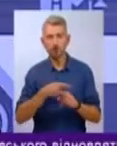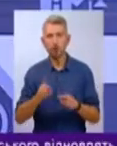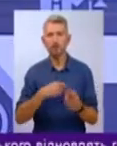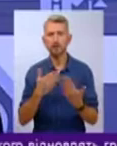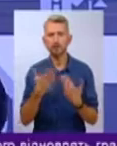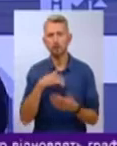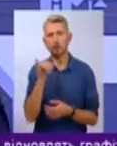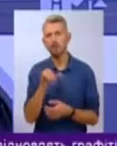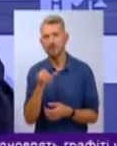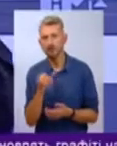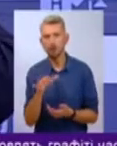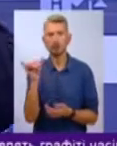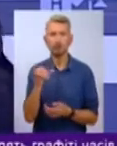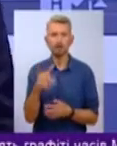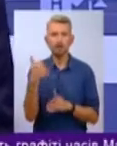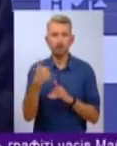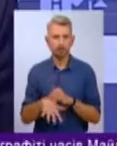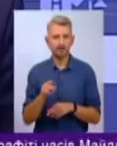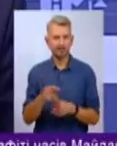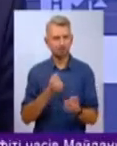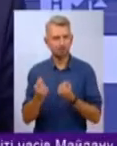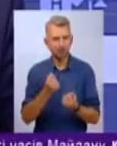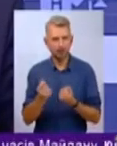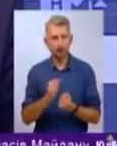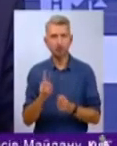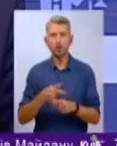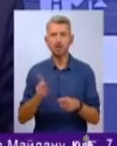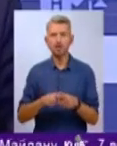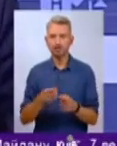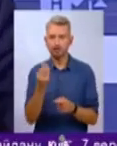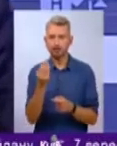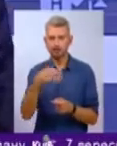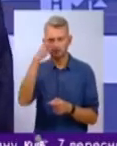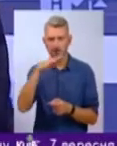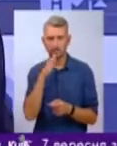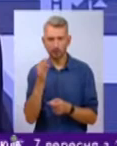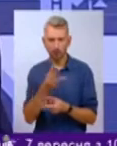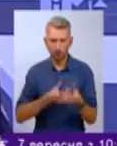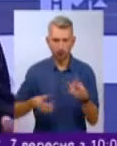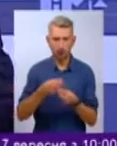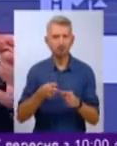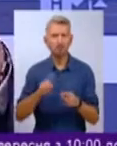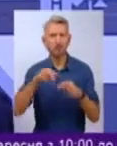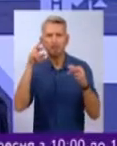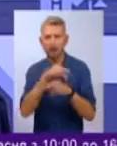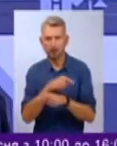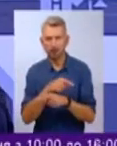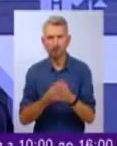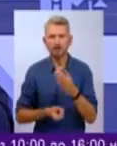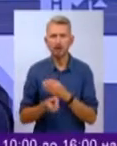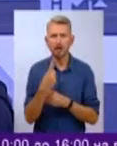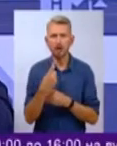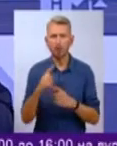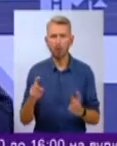стосується університетів, в університетах вже з цим борються, що ці фонди батьківські, на мій погляд, це не правильно, тому що виникає